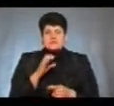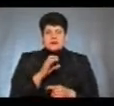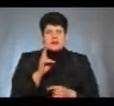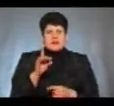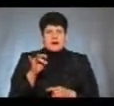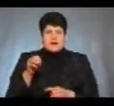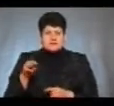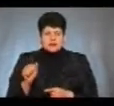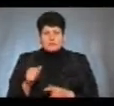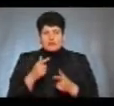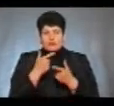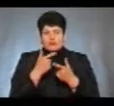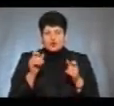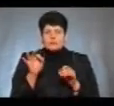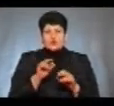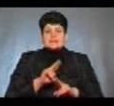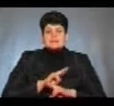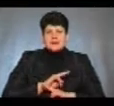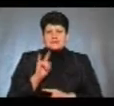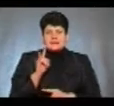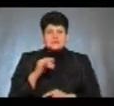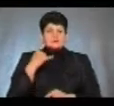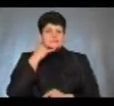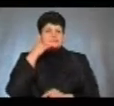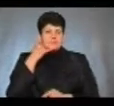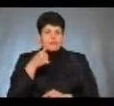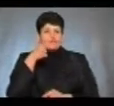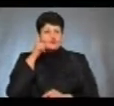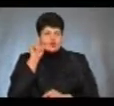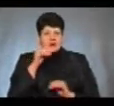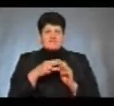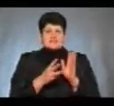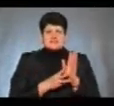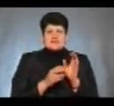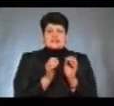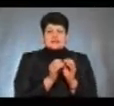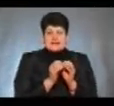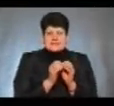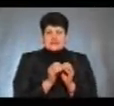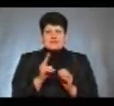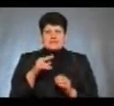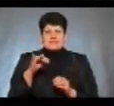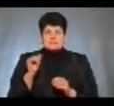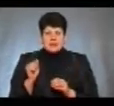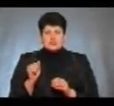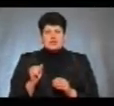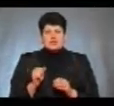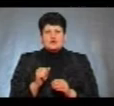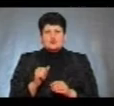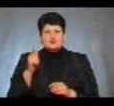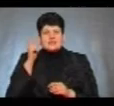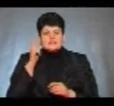Крети, повідомлення про смерть дитини надійшло до поліцейських вчора о 18:10 від диспетчера чортківських